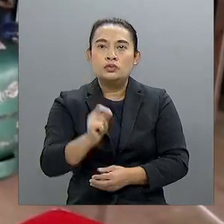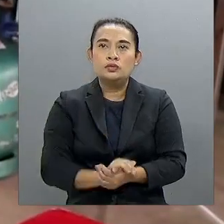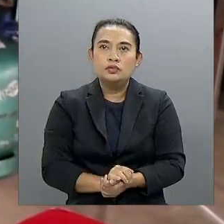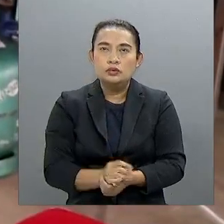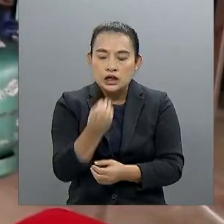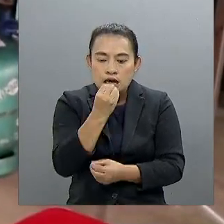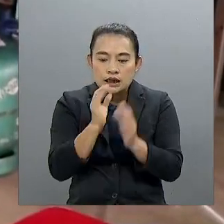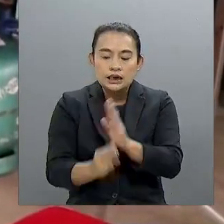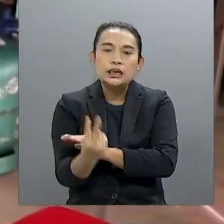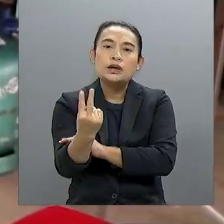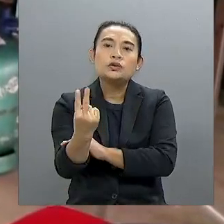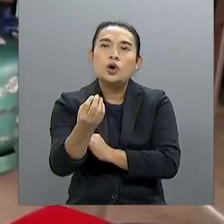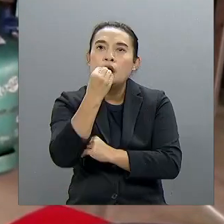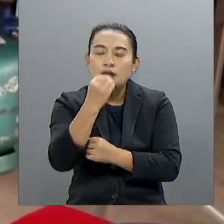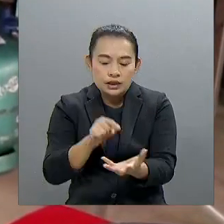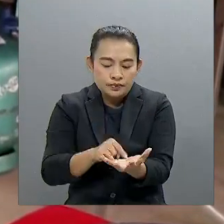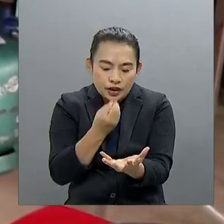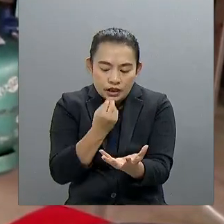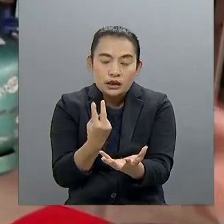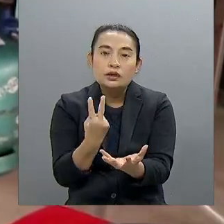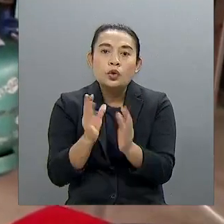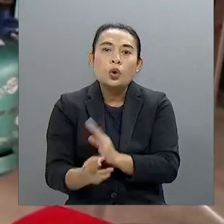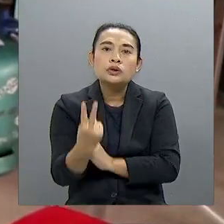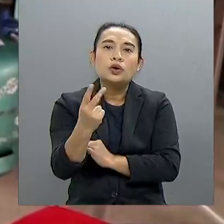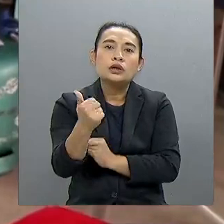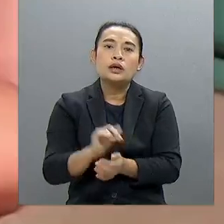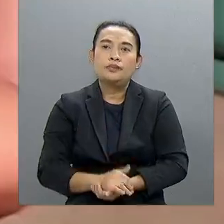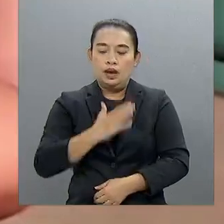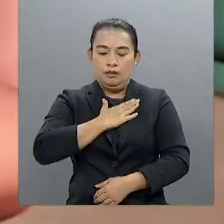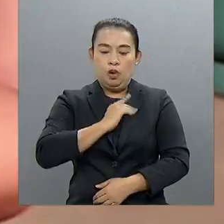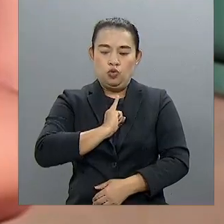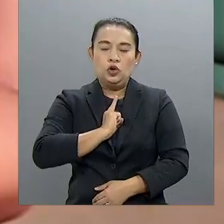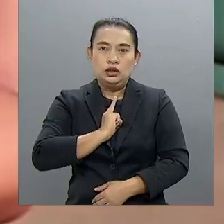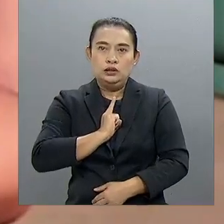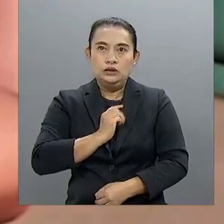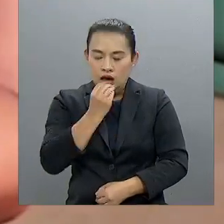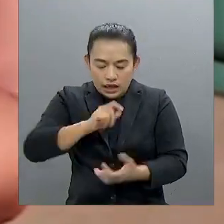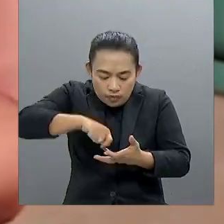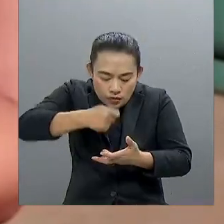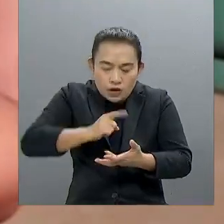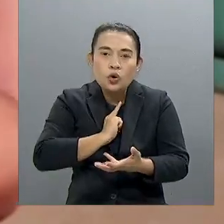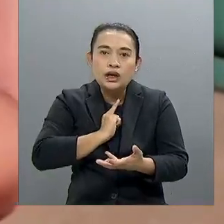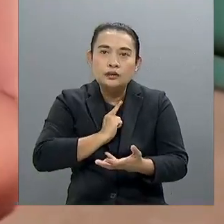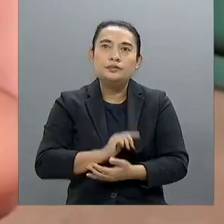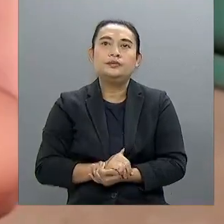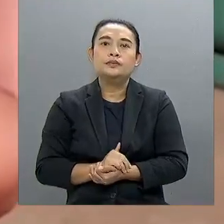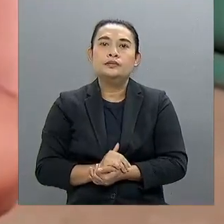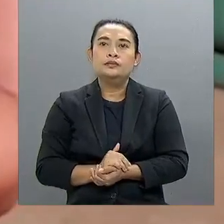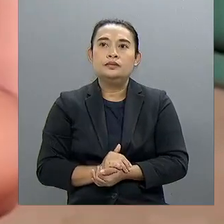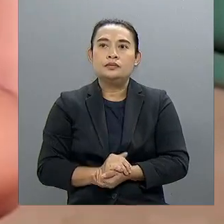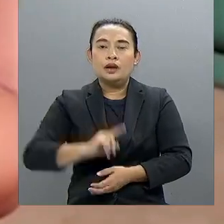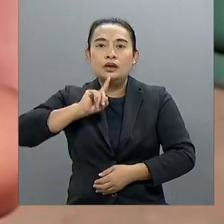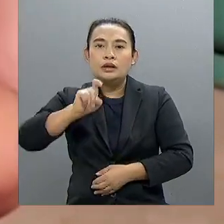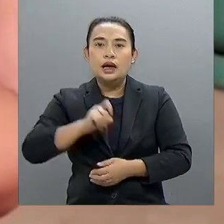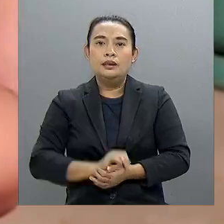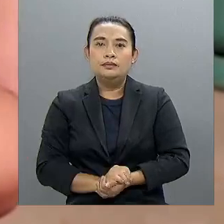มเอาอยู่นจะเปการอมังอยแล้วนะคุ Top ครับก็ถามคุณสโรชาบอกแบบนี้นะครบ